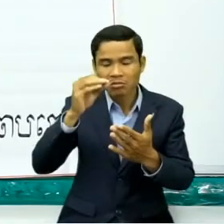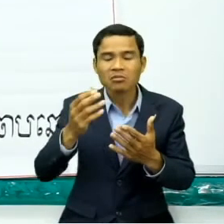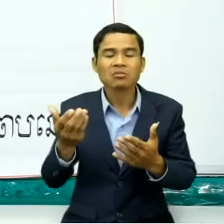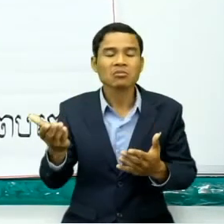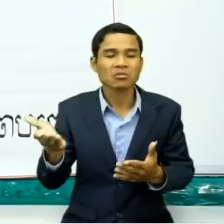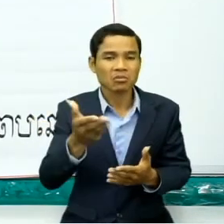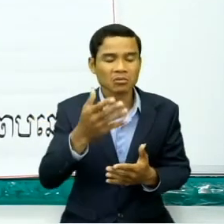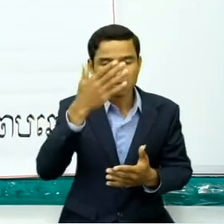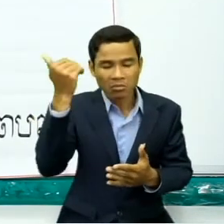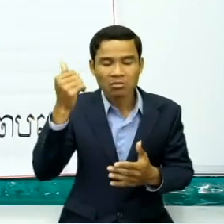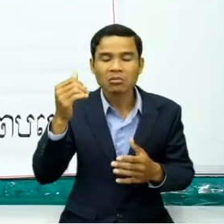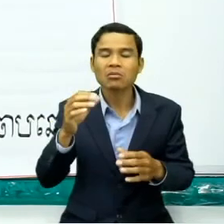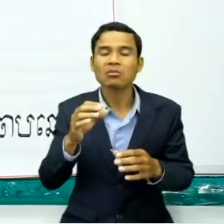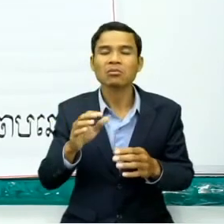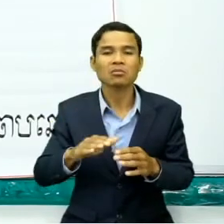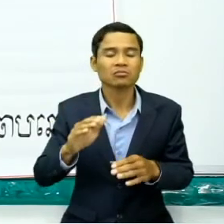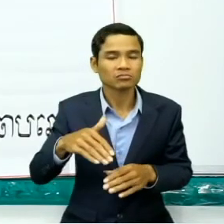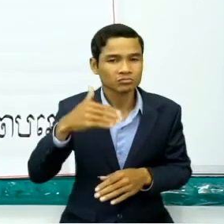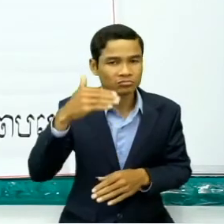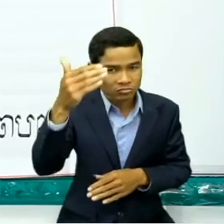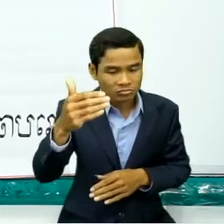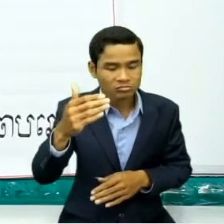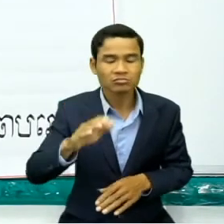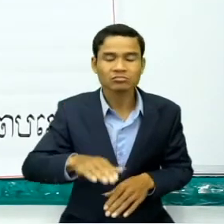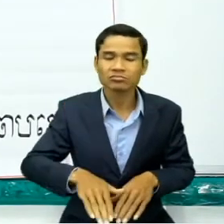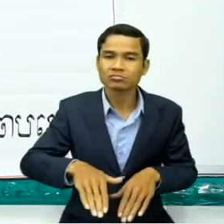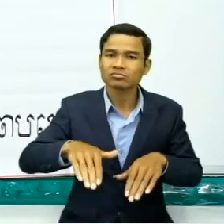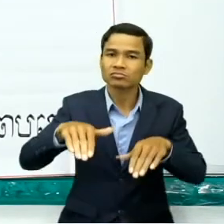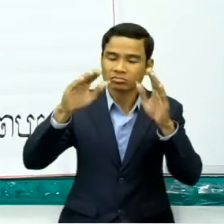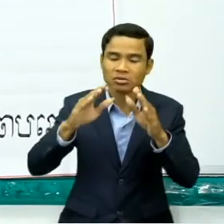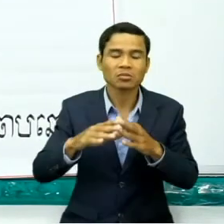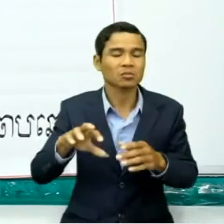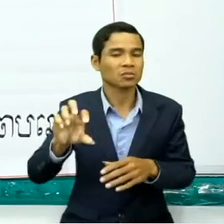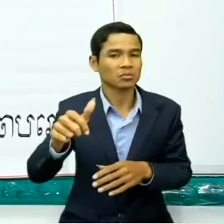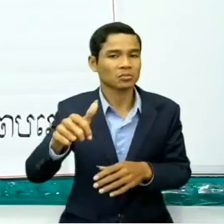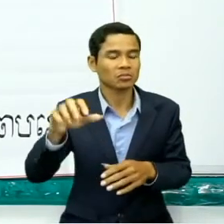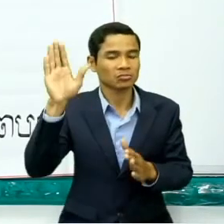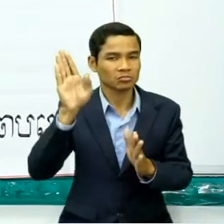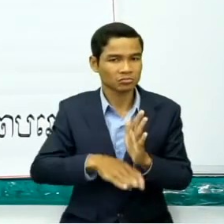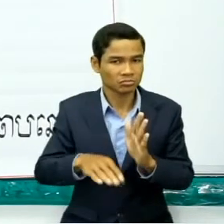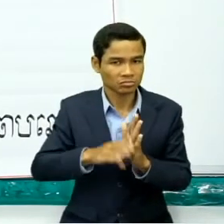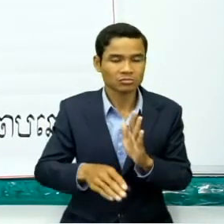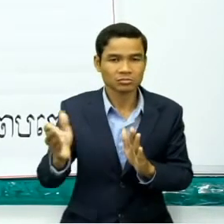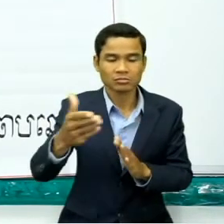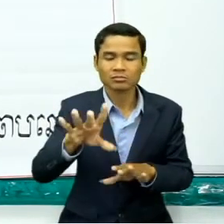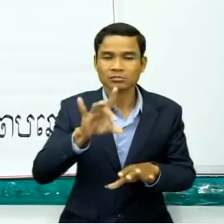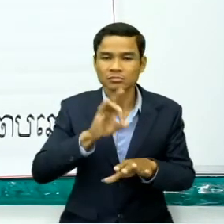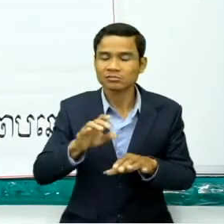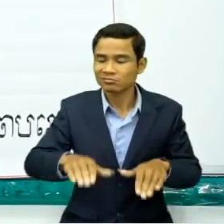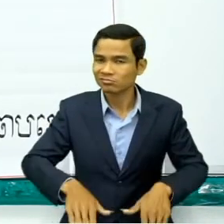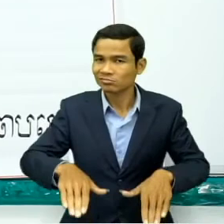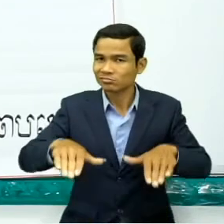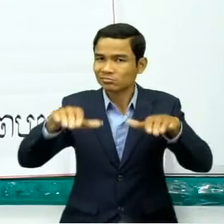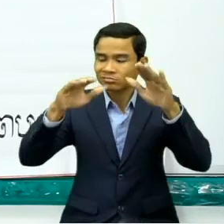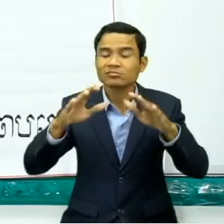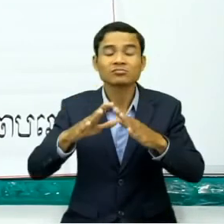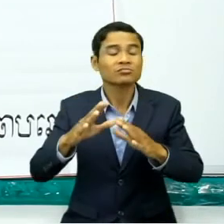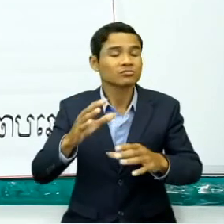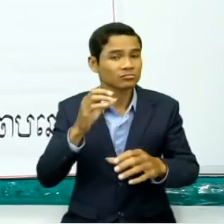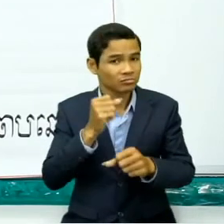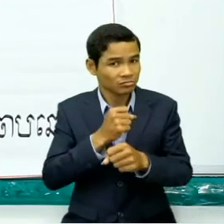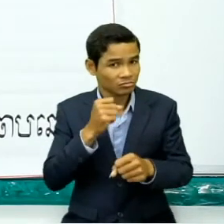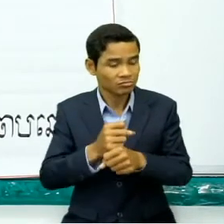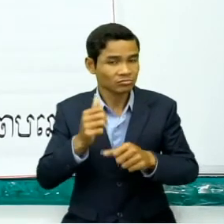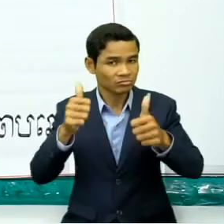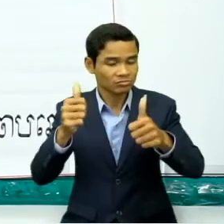con mình lò tê con ná, dân con trái băng sạc xa rin sốt. Tình ọc này ná, đồng bây tê đại dân thông tớ, mình ca nghi lò lò,